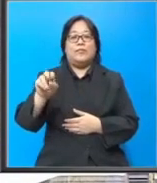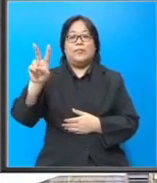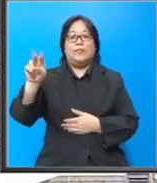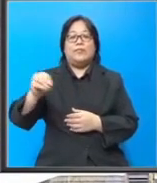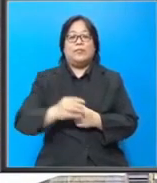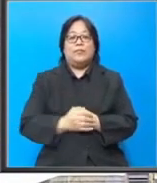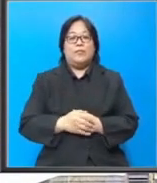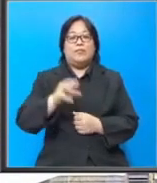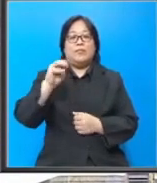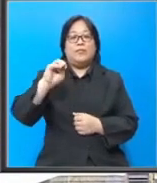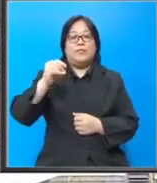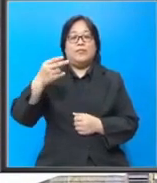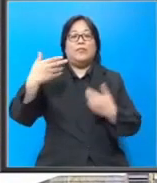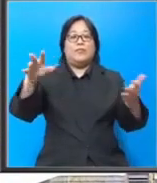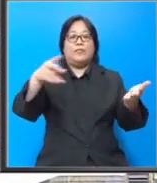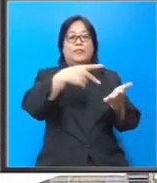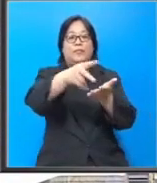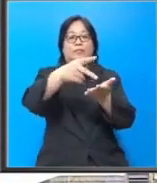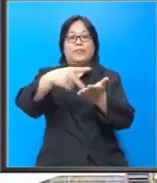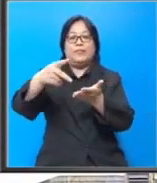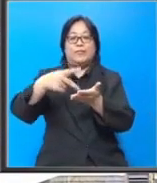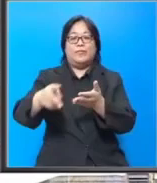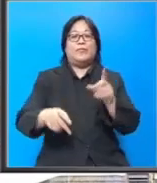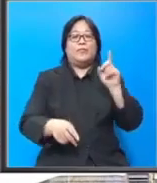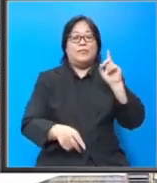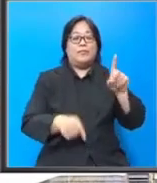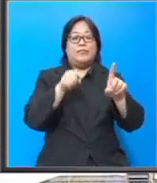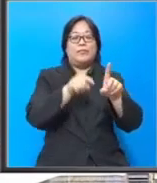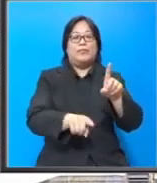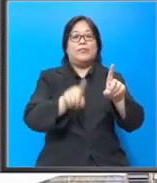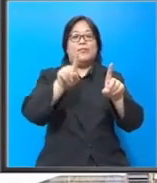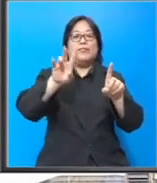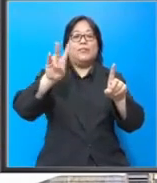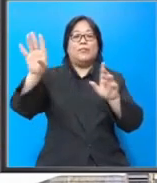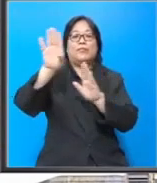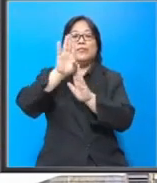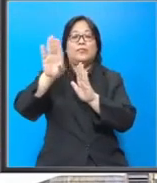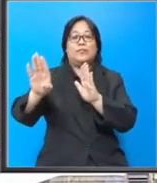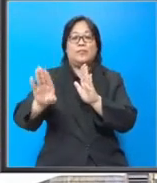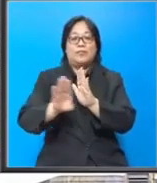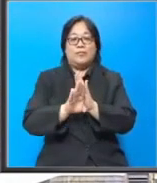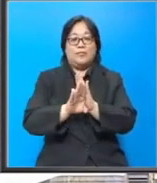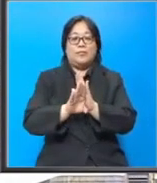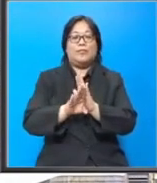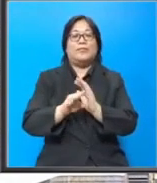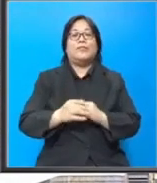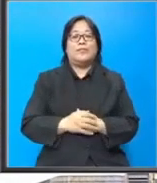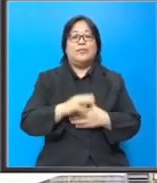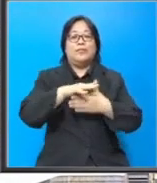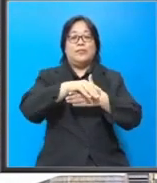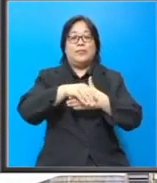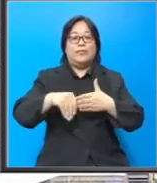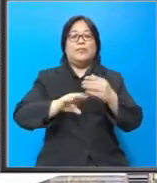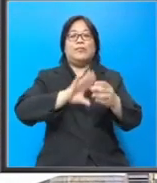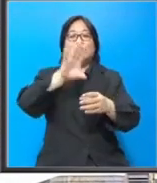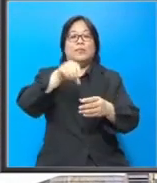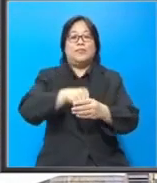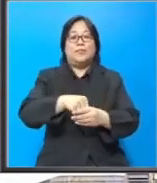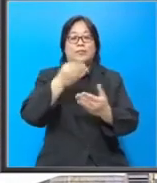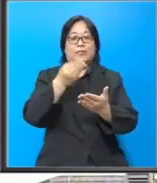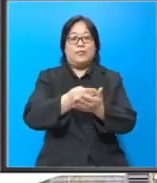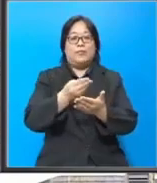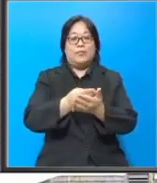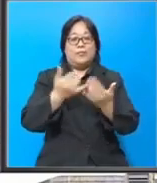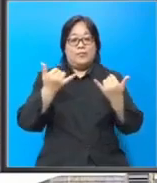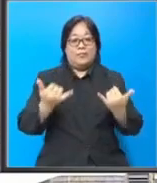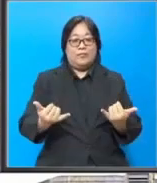Kementerian Kesehatan telah memanjakan sebanyak satu potongan 17 pilihan Hai yang turut mosok bentukan sedih Ada